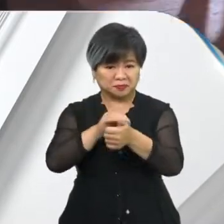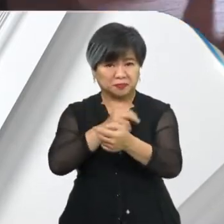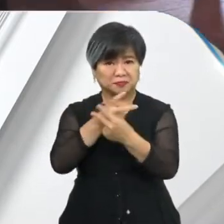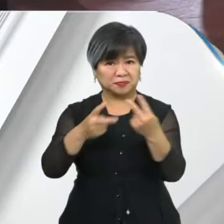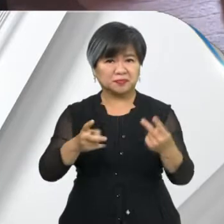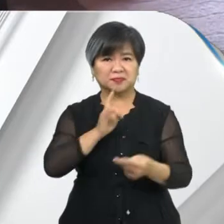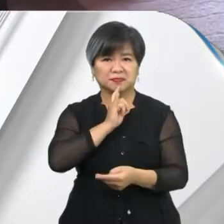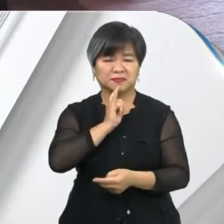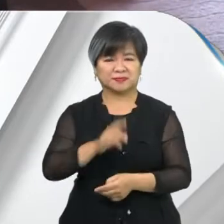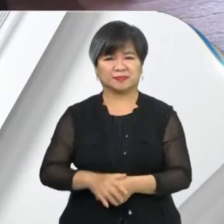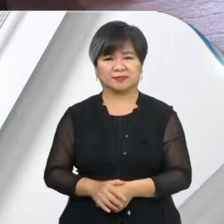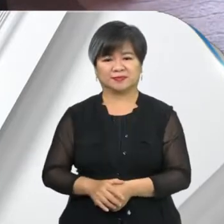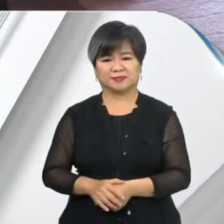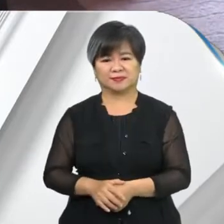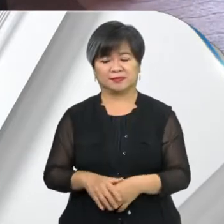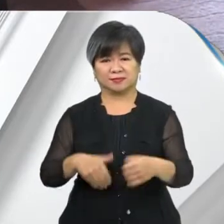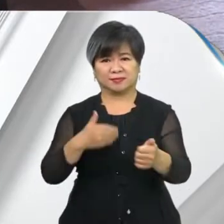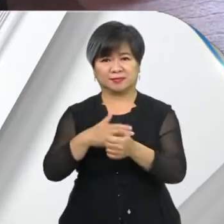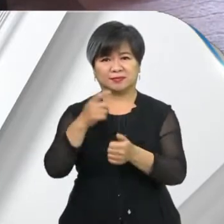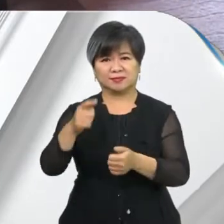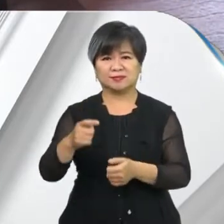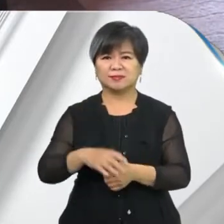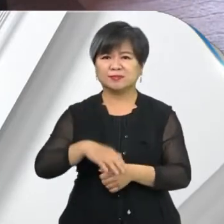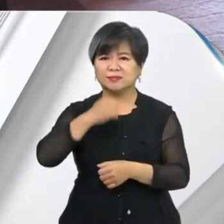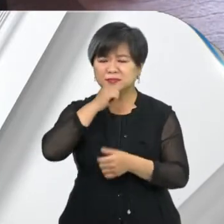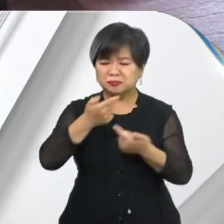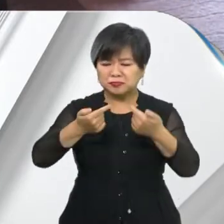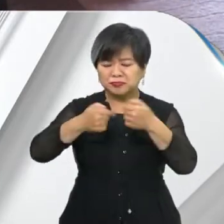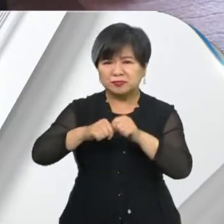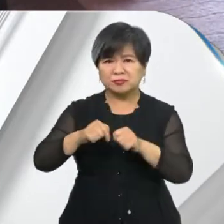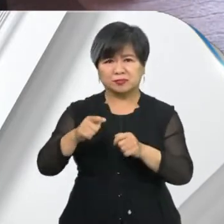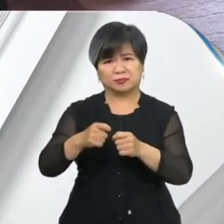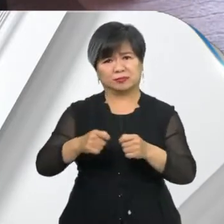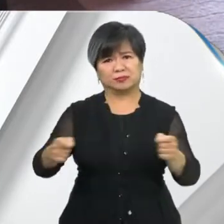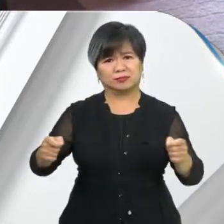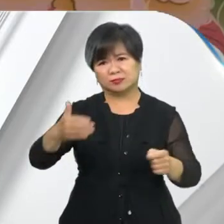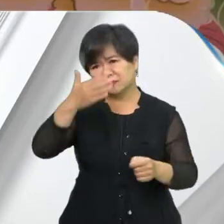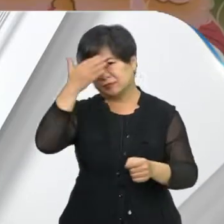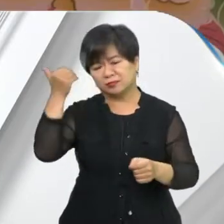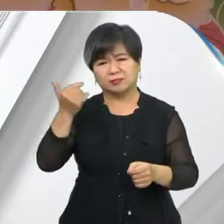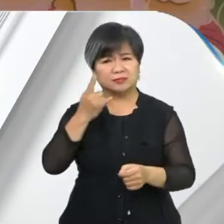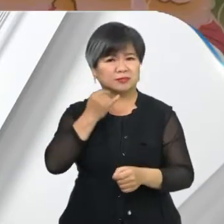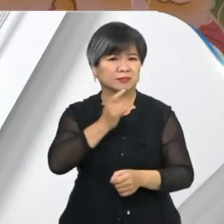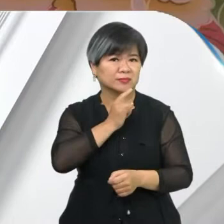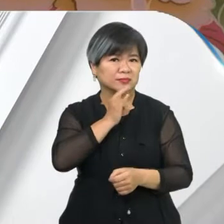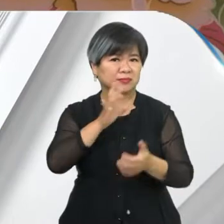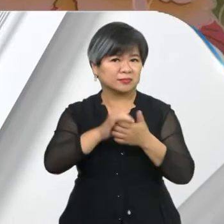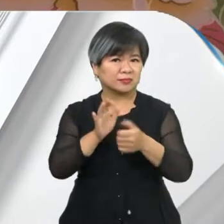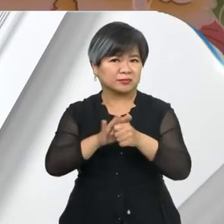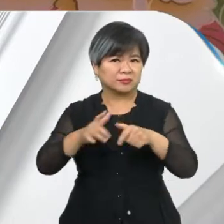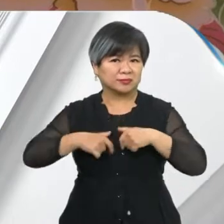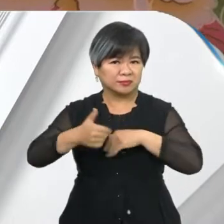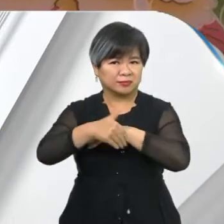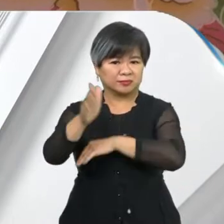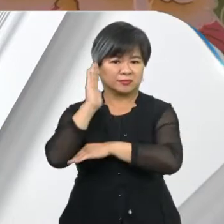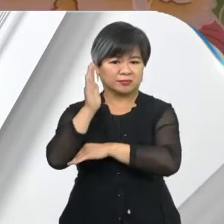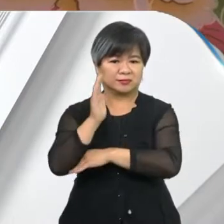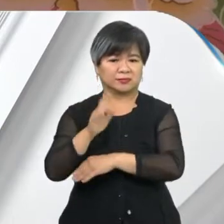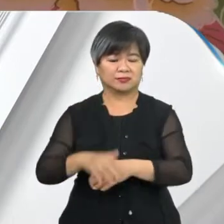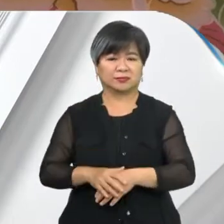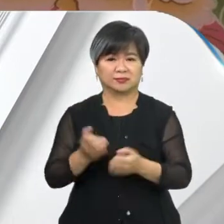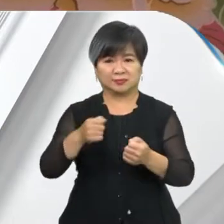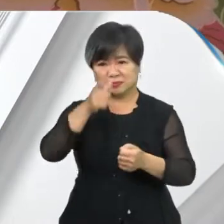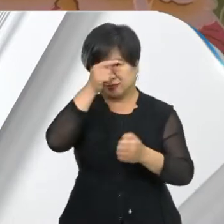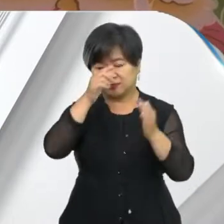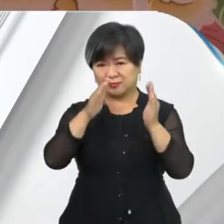课。 为了办好罗卡，请教人是去当教界客家母语，步行向公所，特别到王博公厅界南厂